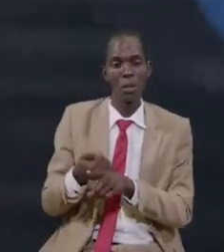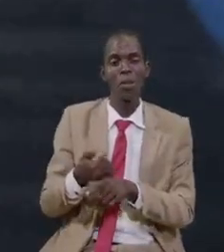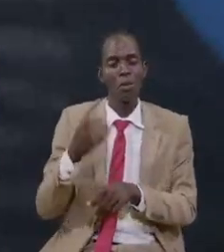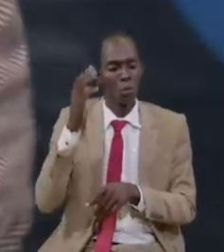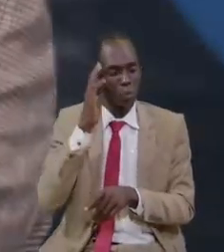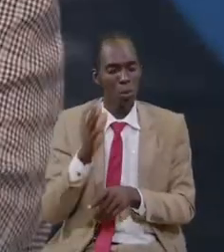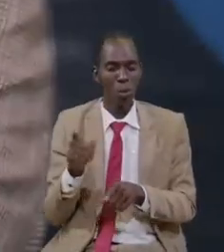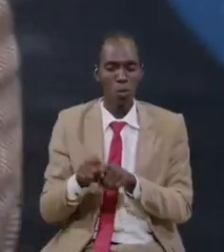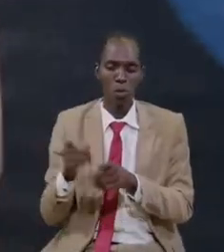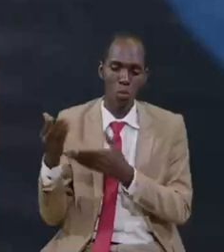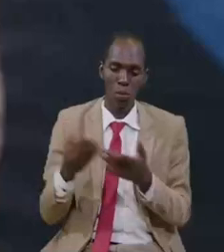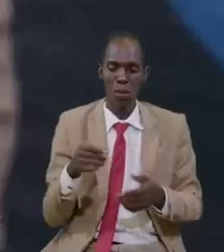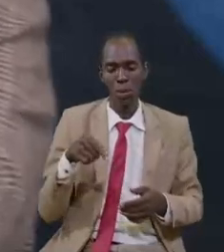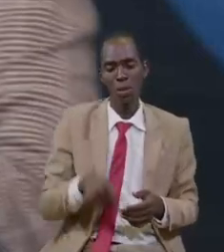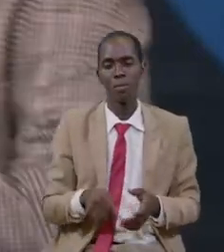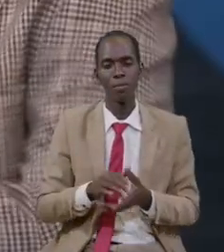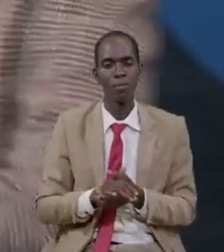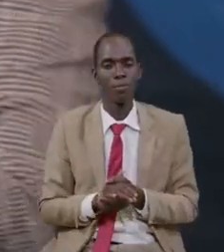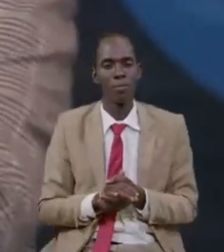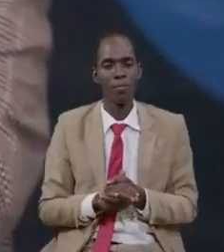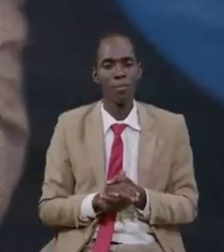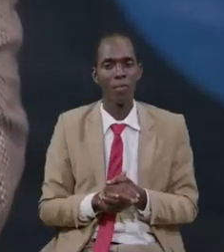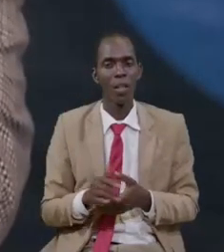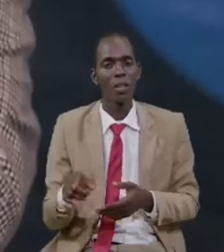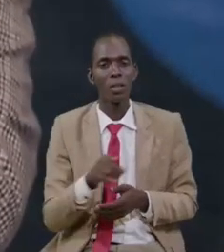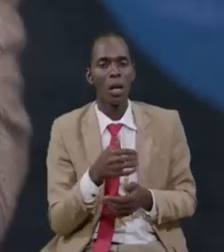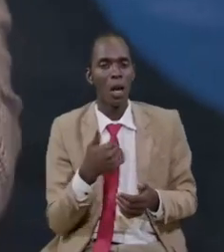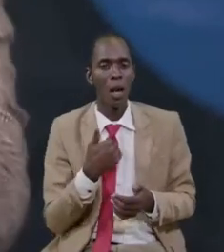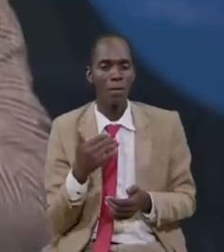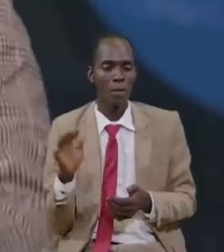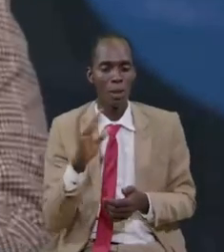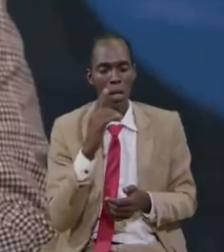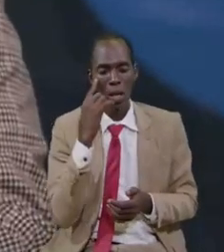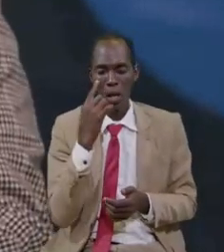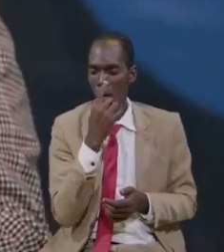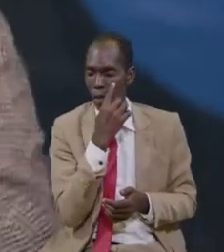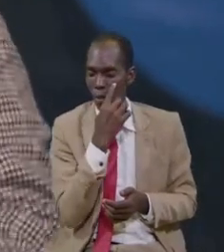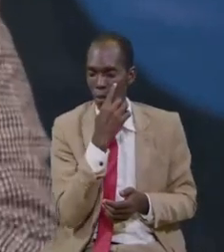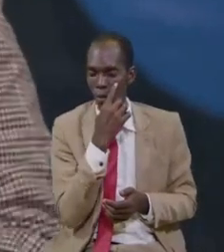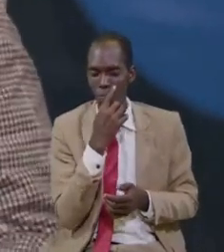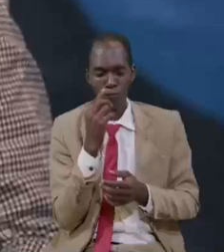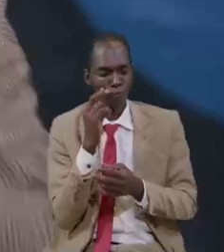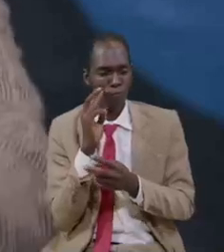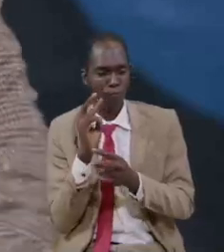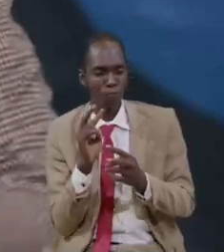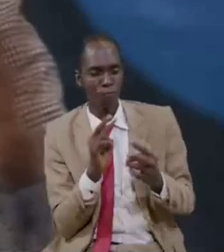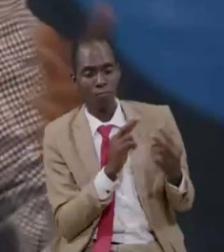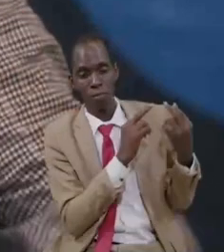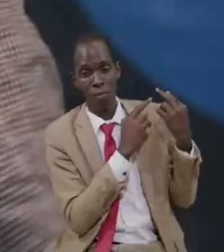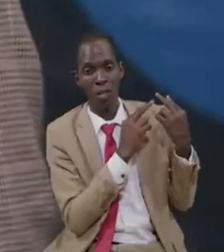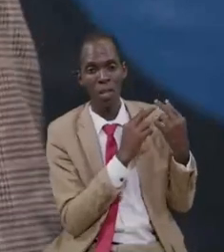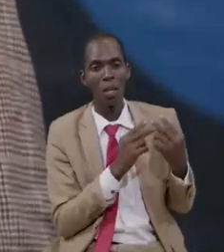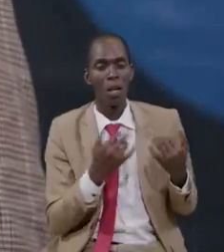eux-mêmes se font tomber. Ils ont leurs yeux tournés à l'envers. Ils